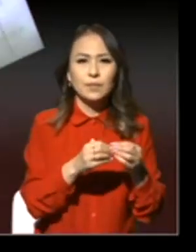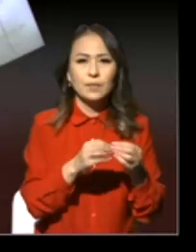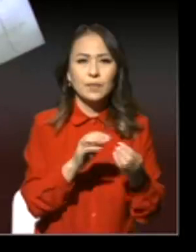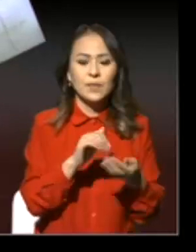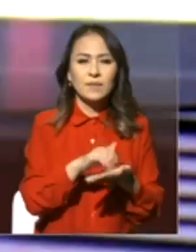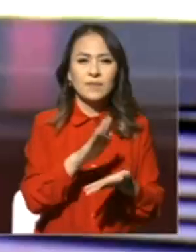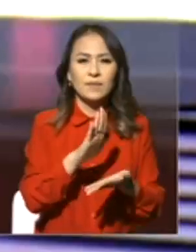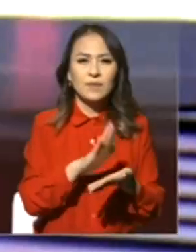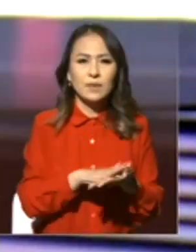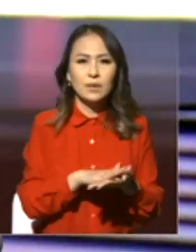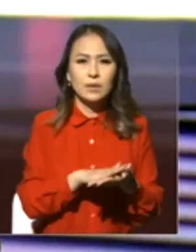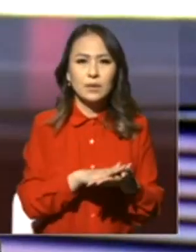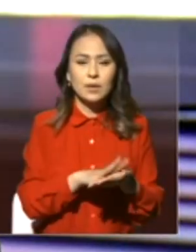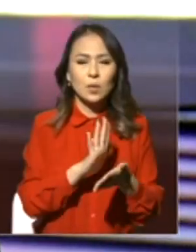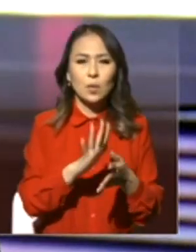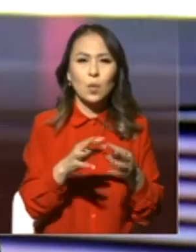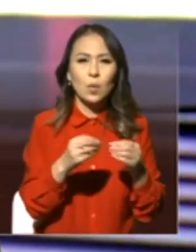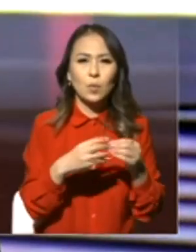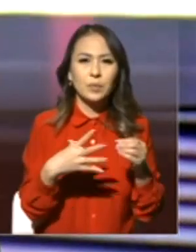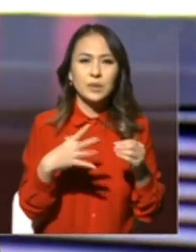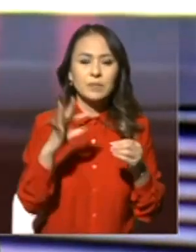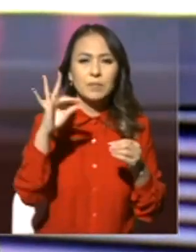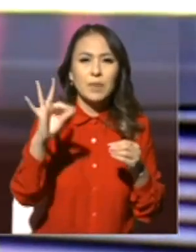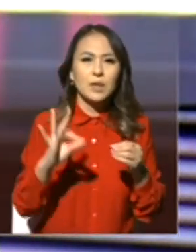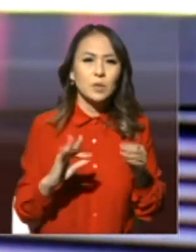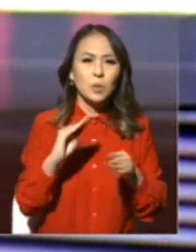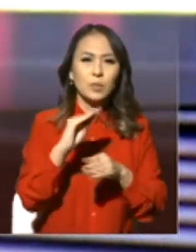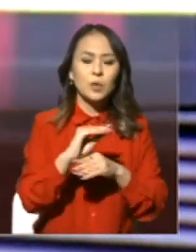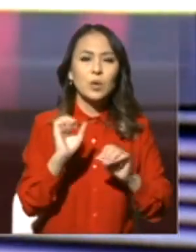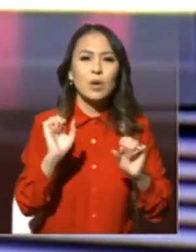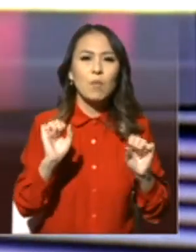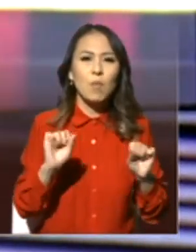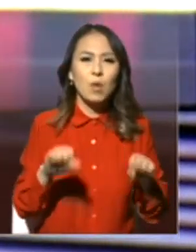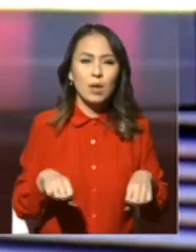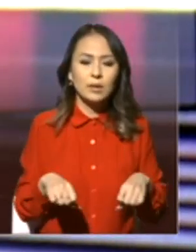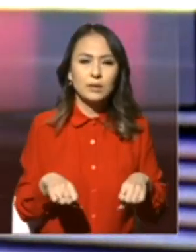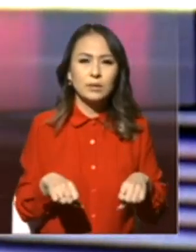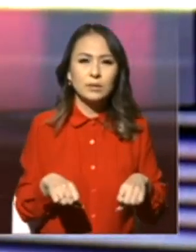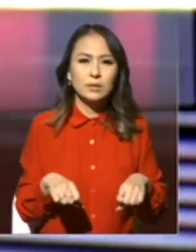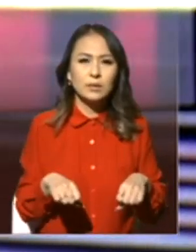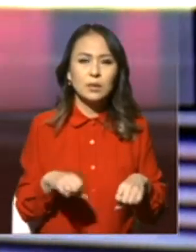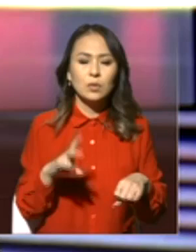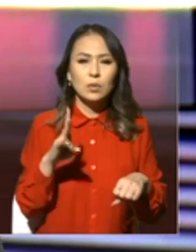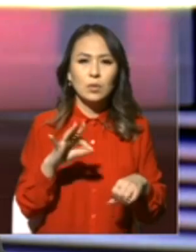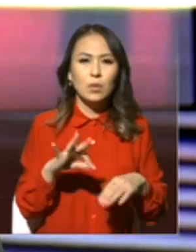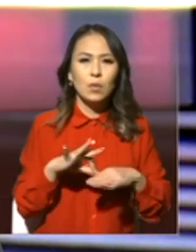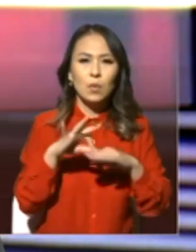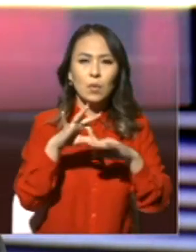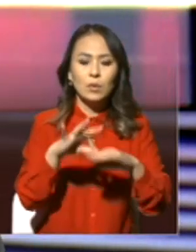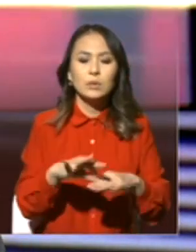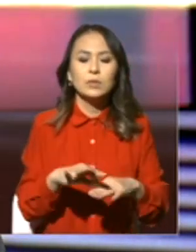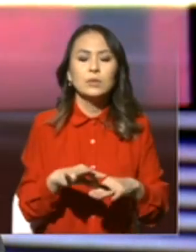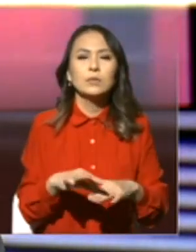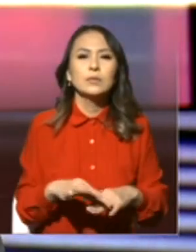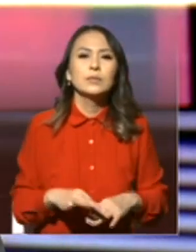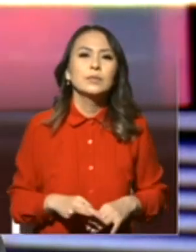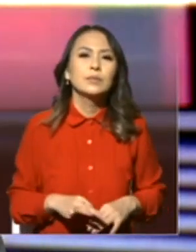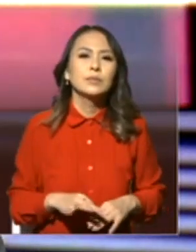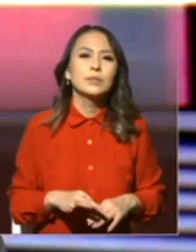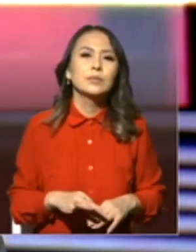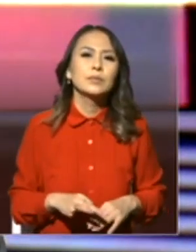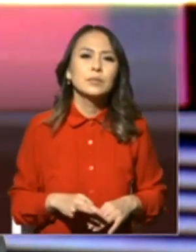көтерме бағасын тек қана 15%-ға көбейтуге болады екен. Бірақ оны қолдамаған кейін